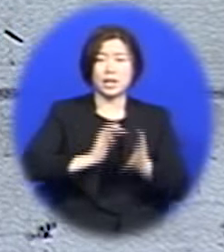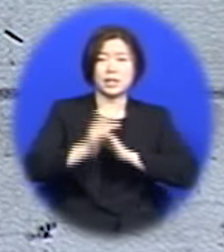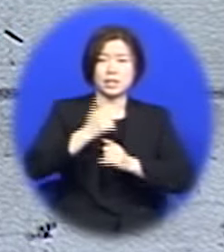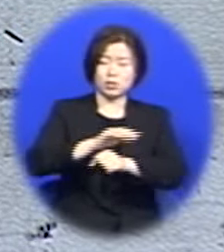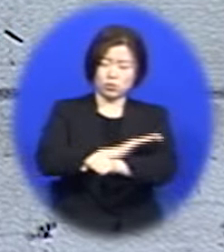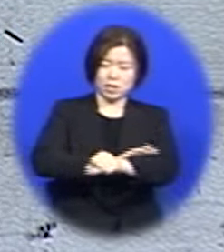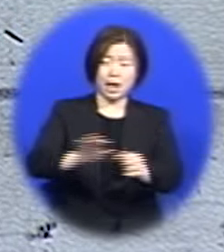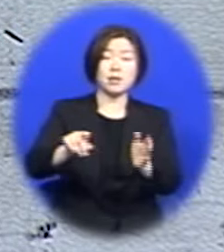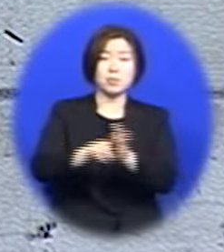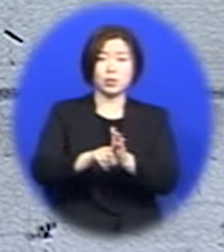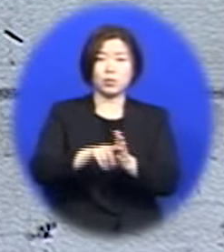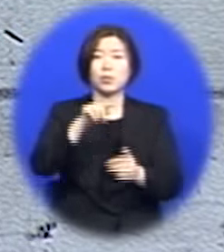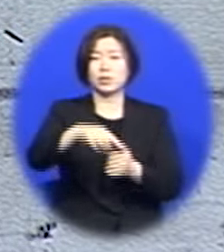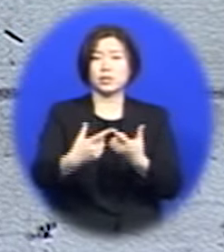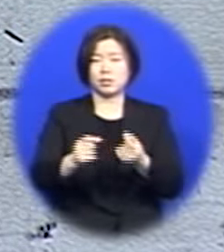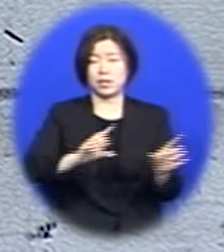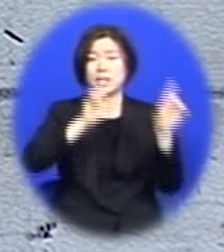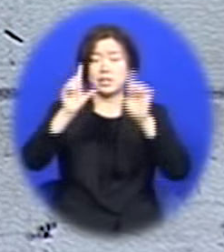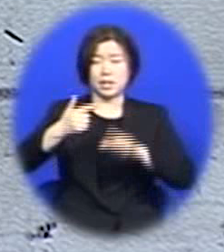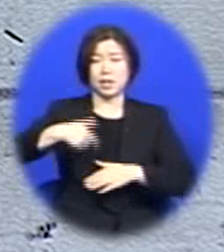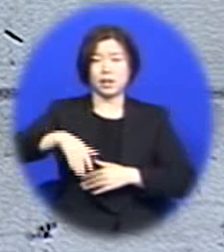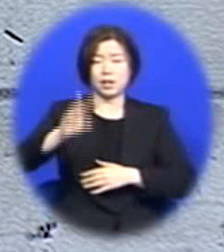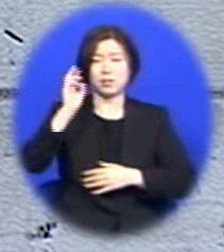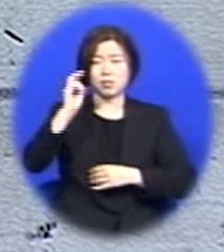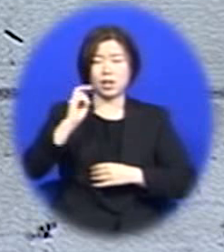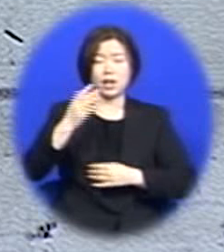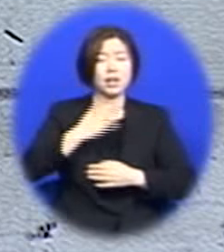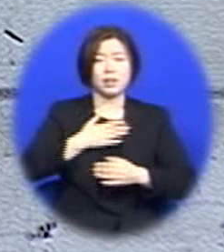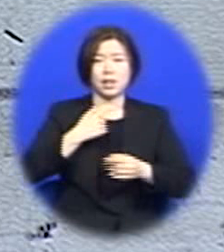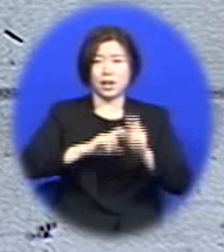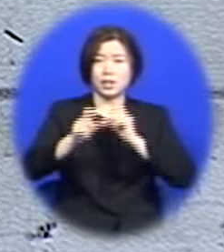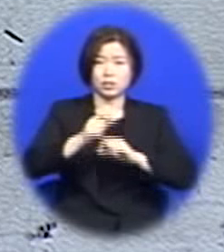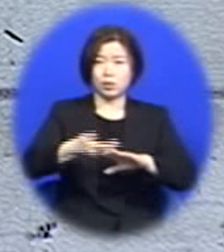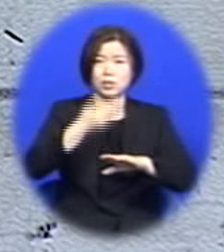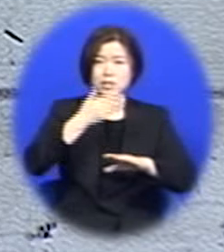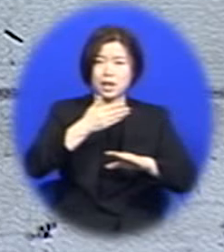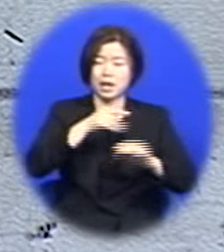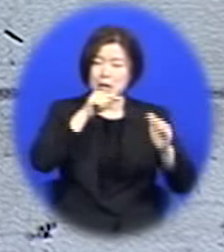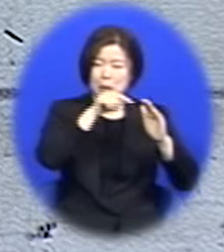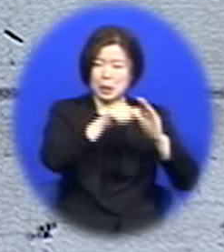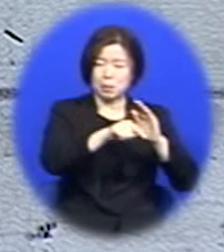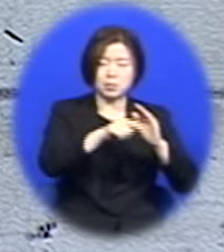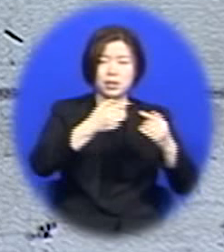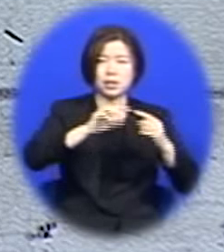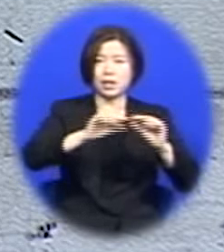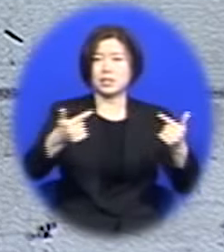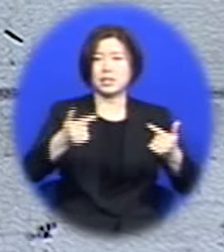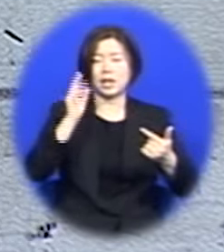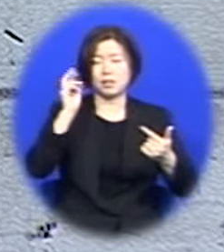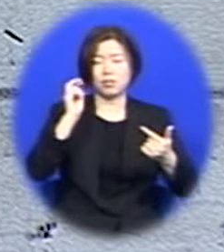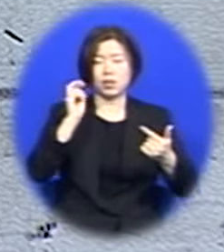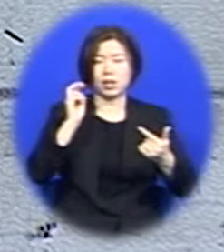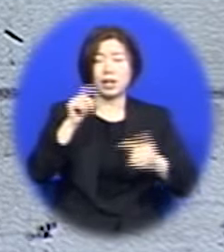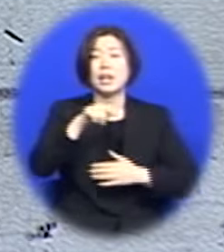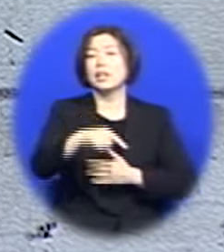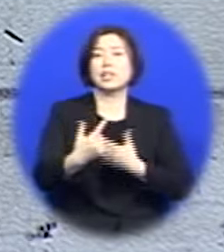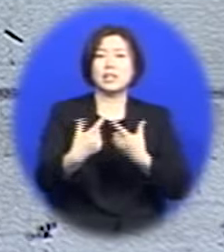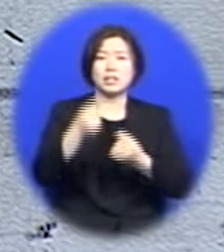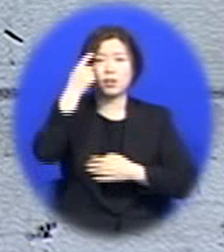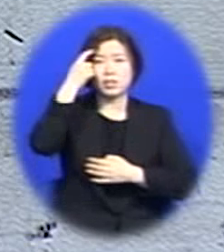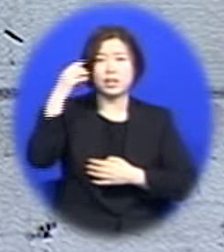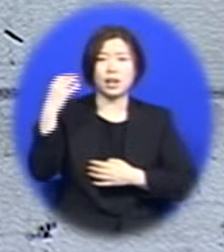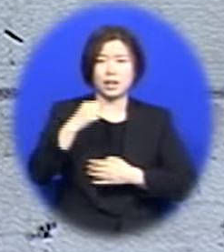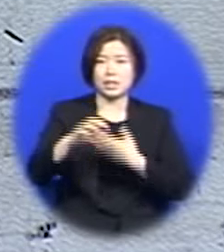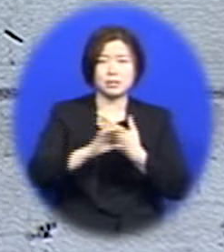믿고 그렇게 지낼 거야. 나 더 이상 교회에 깊이 관여 안 할 거야. 여러분, 이렇게 생각하면